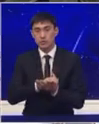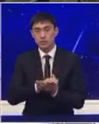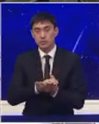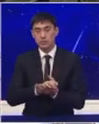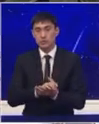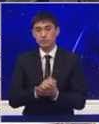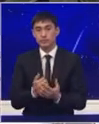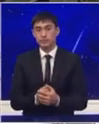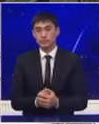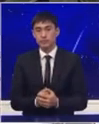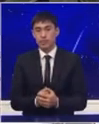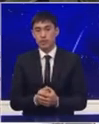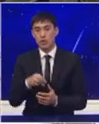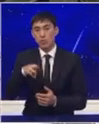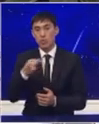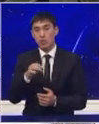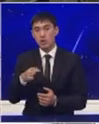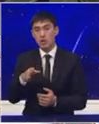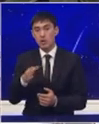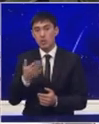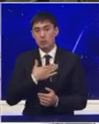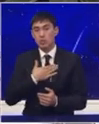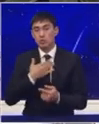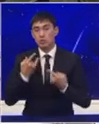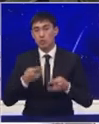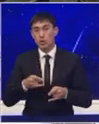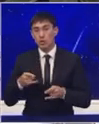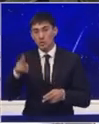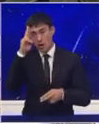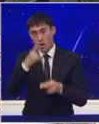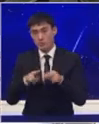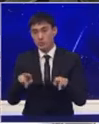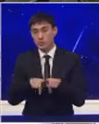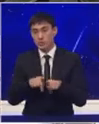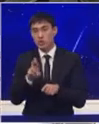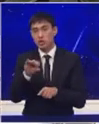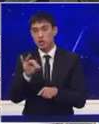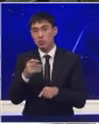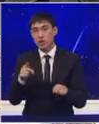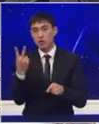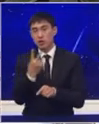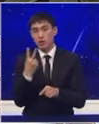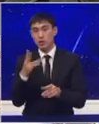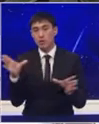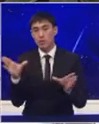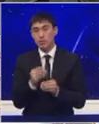Өйткені Тоқпайға менің туған ағам Әуелхан Жақыбаев екеуі